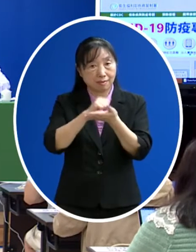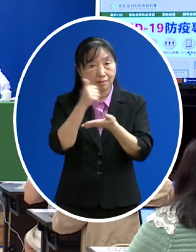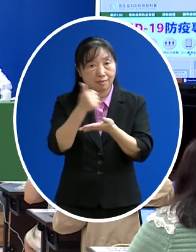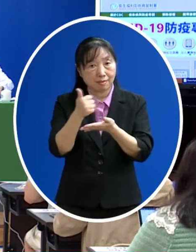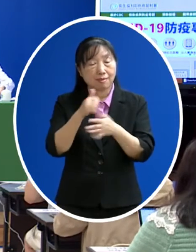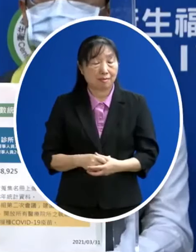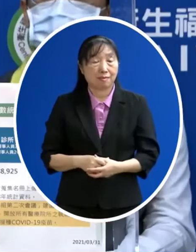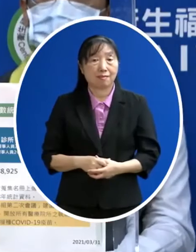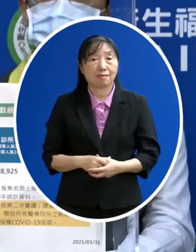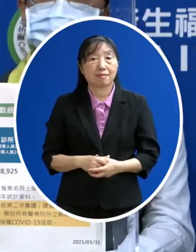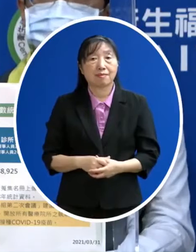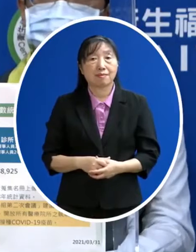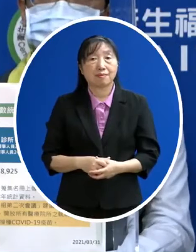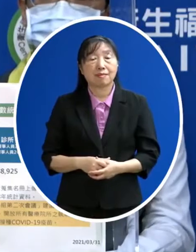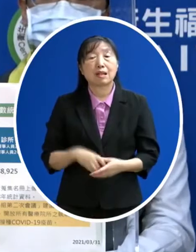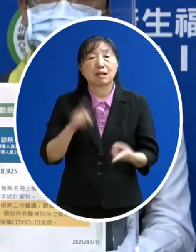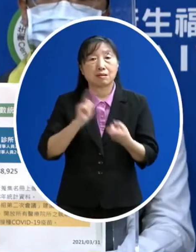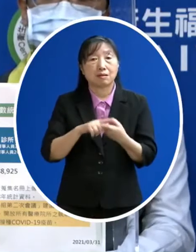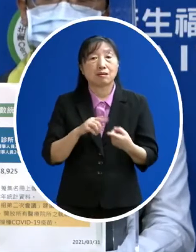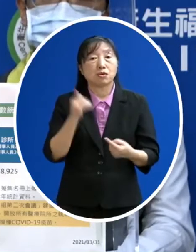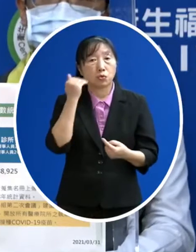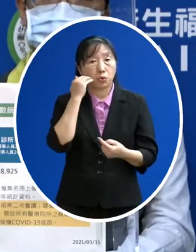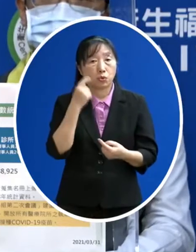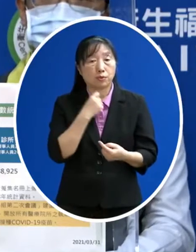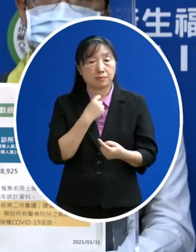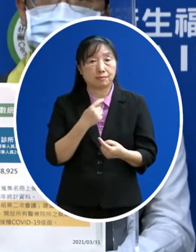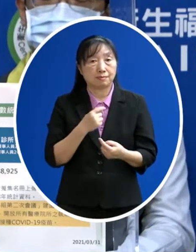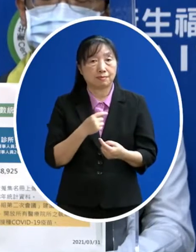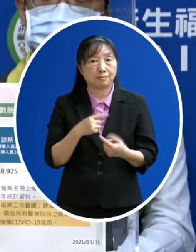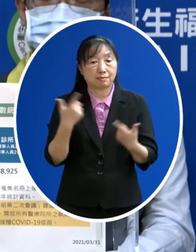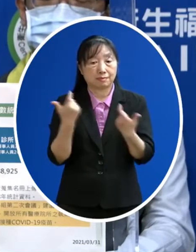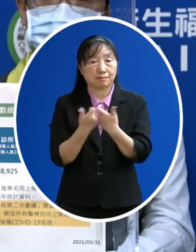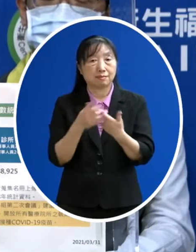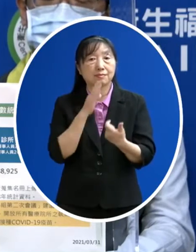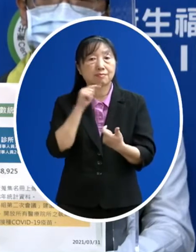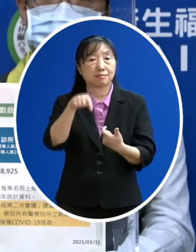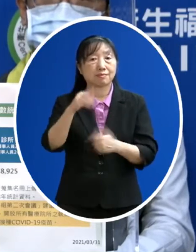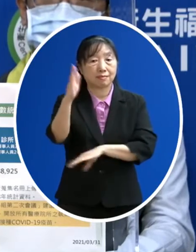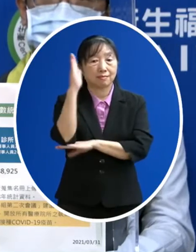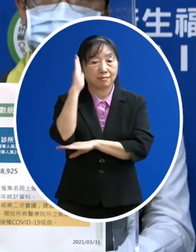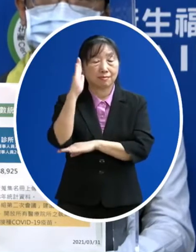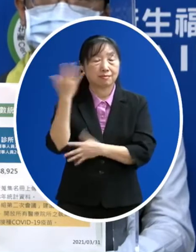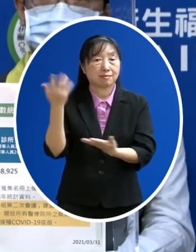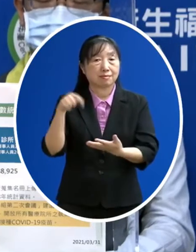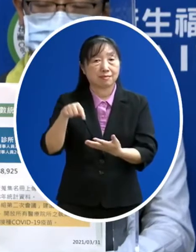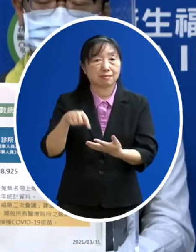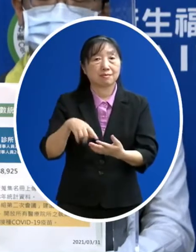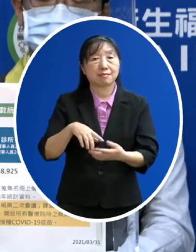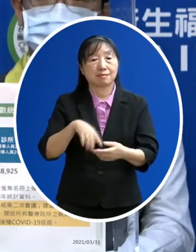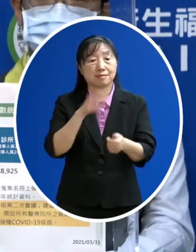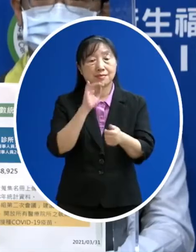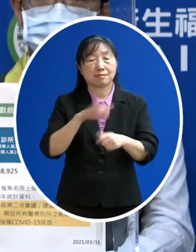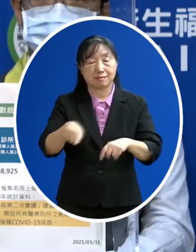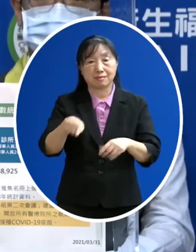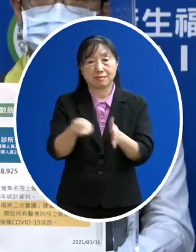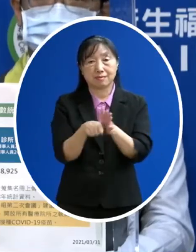先打疫苗，陈时中说会再跟奥会讨论记者人数以及必要性，再提到指挥